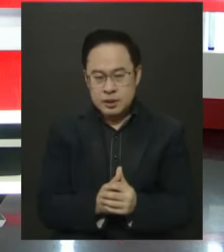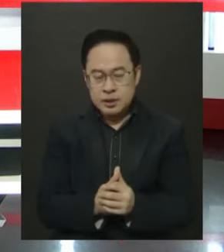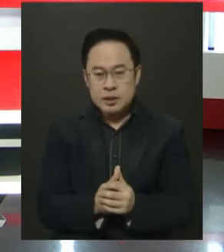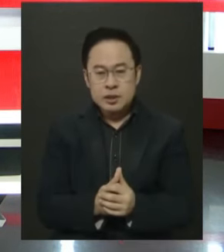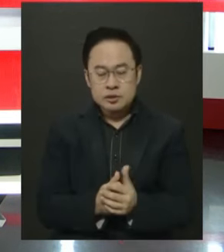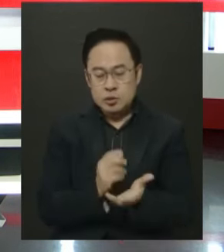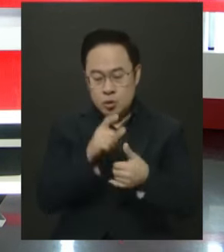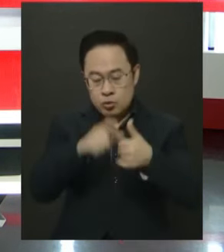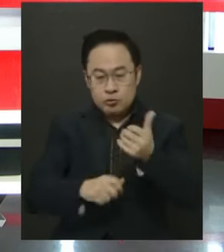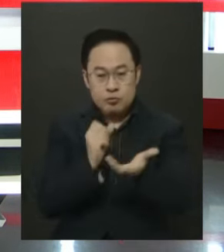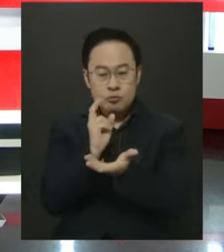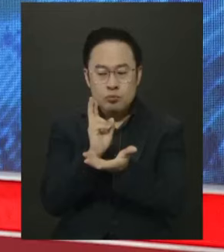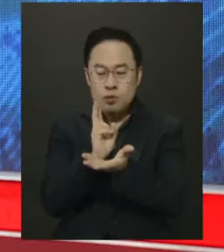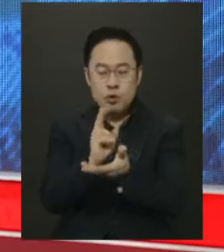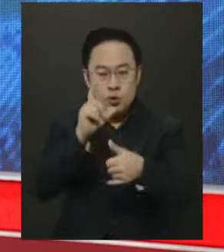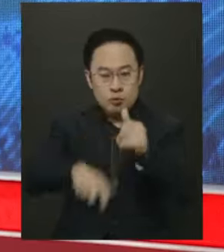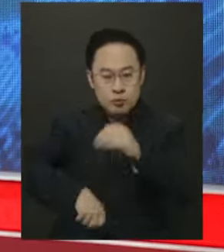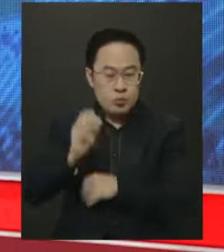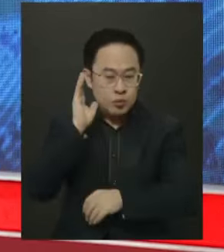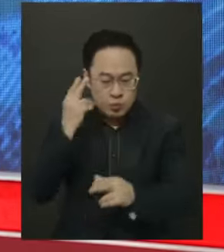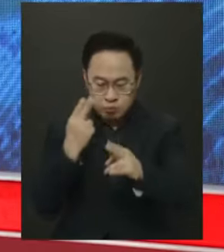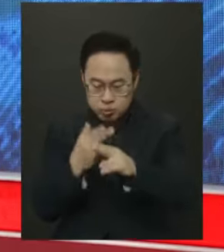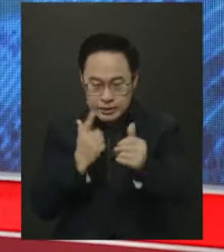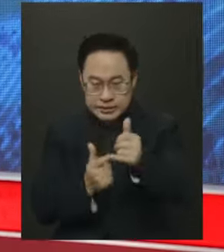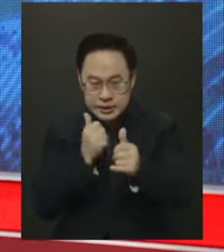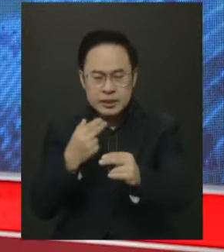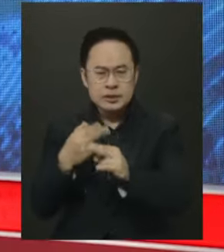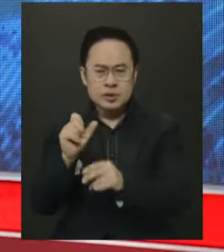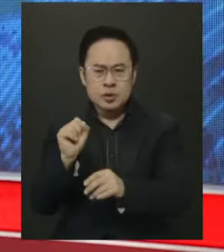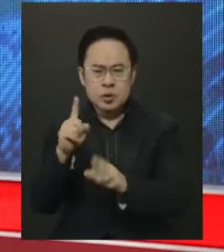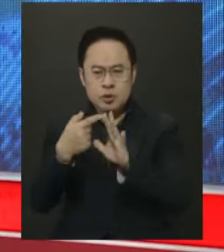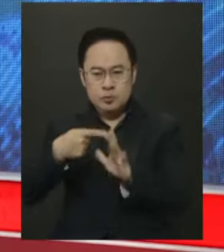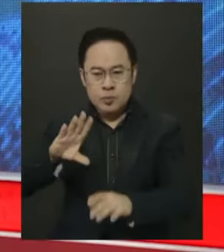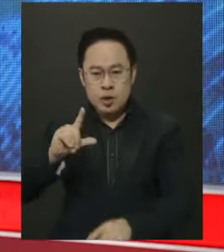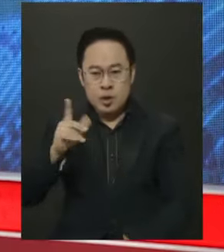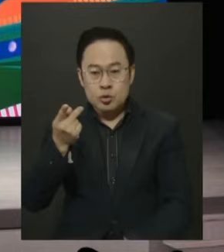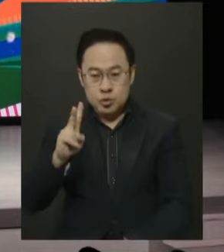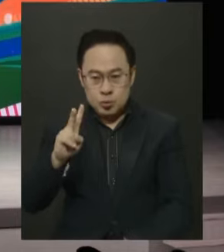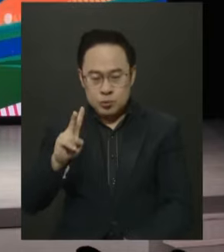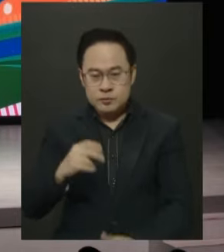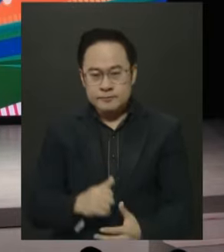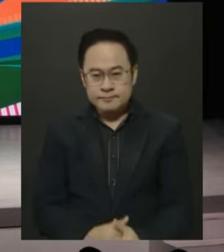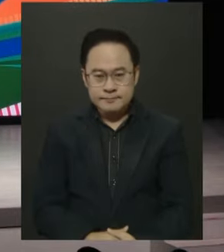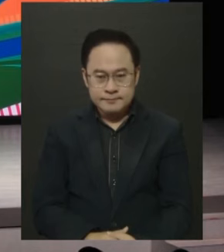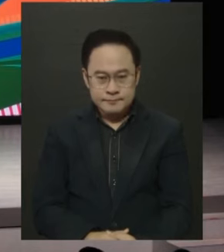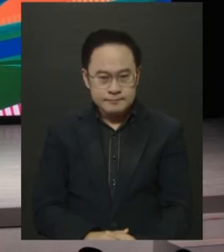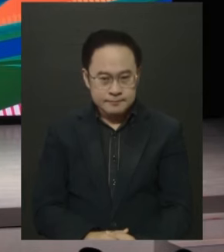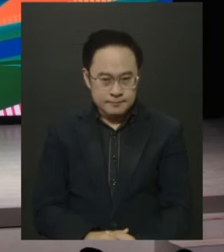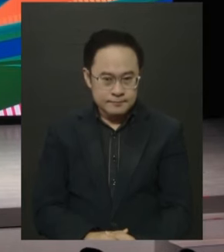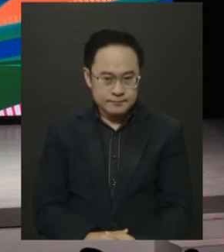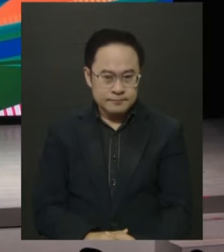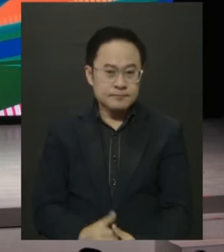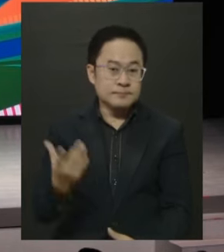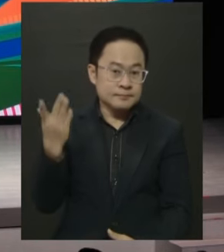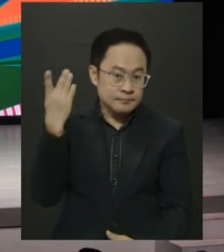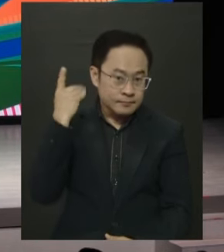คือนัฟุบอลชายยอดเยี่ยม แ่งปีนะครับตกเป็ของเช็คปโชค สารชาติครับไปดูภาพบร